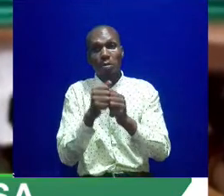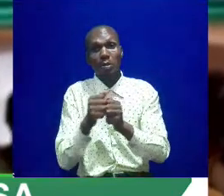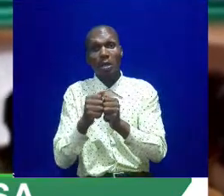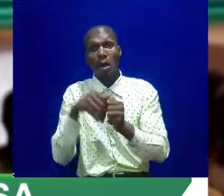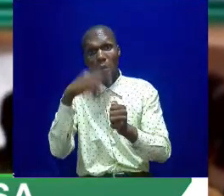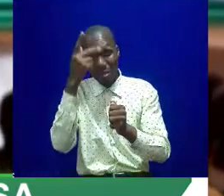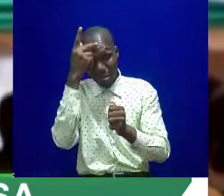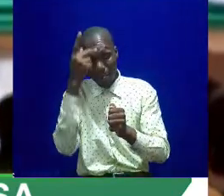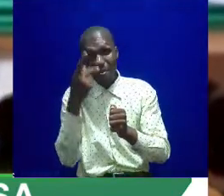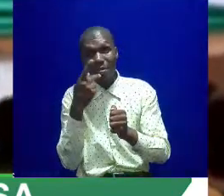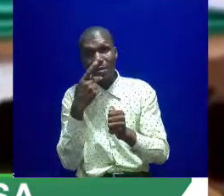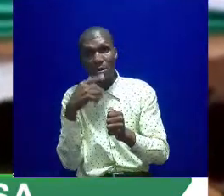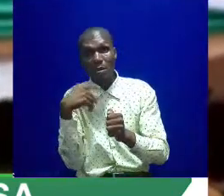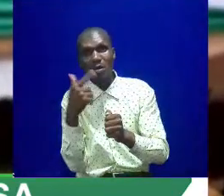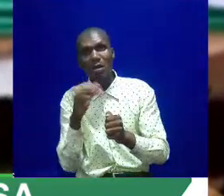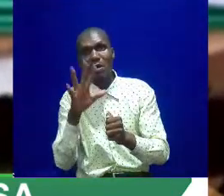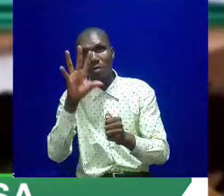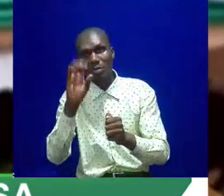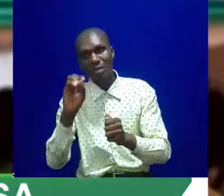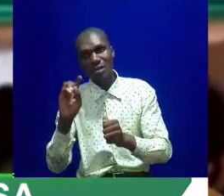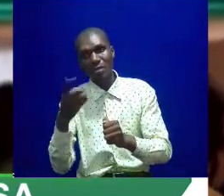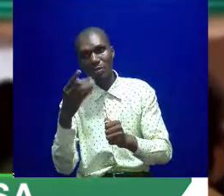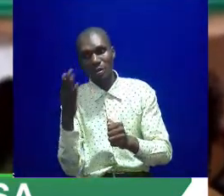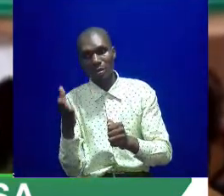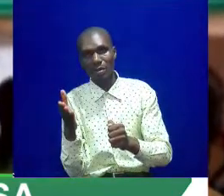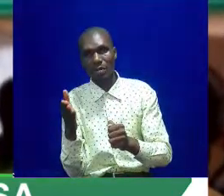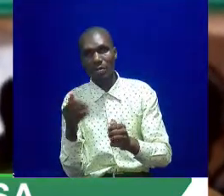na kila mtu only 50,000.